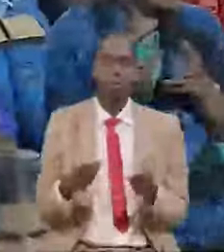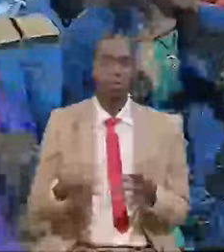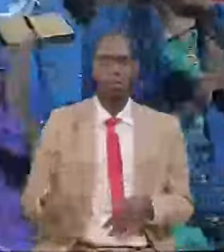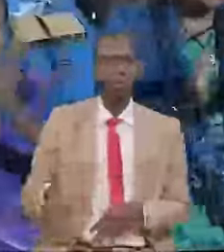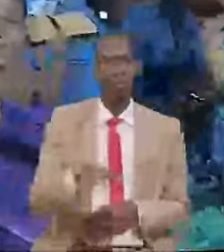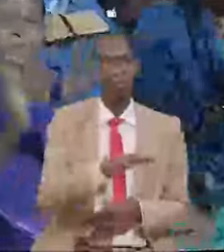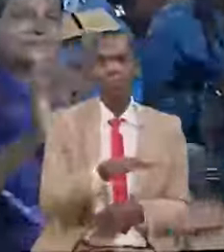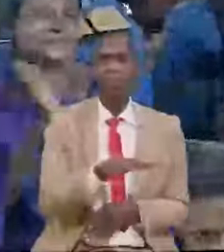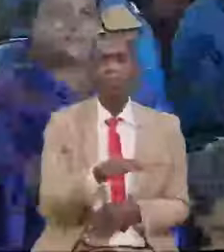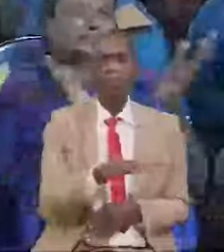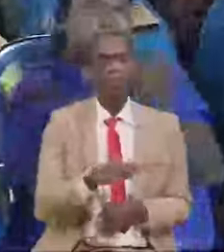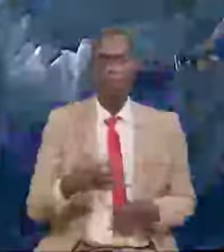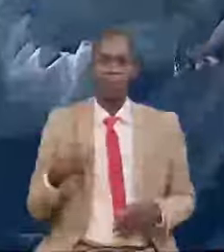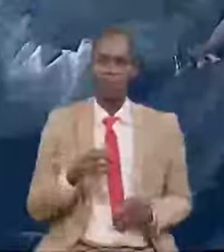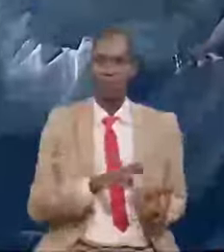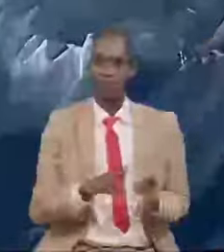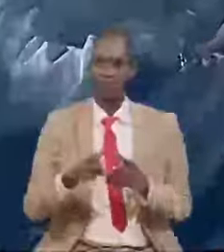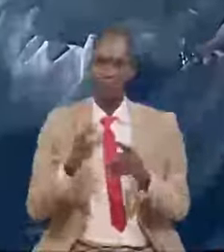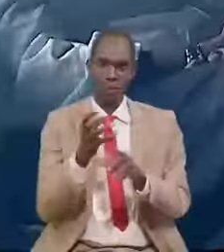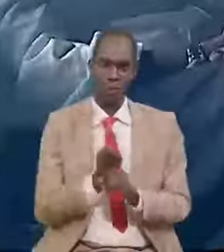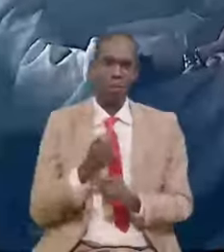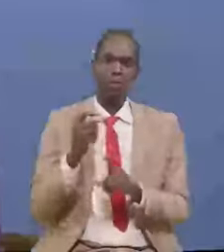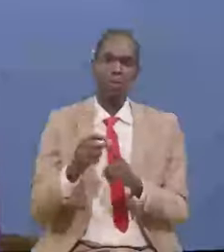Dieu, vous allez recevoir la parole de Dieu.